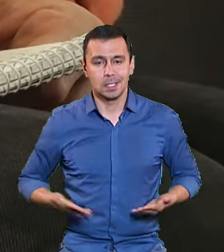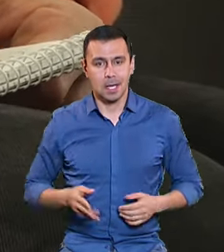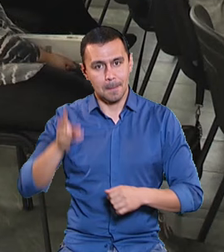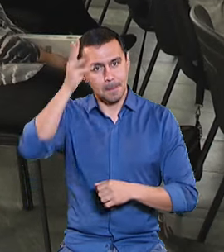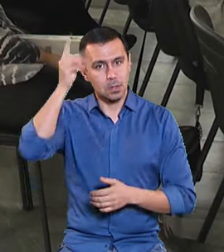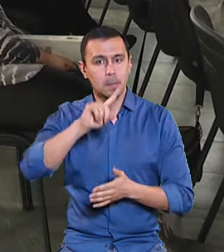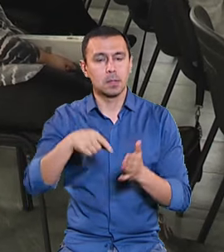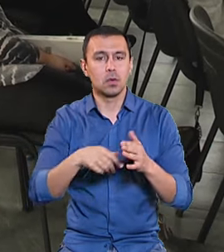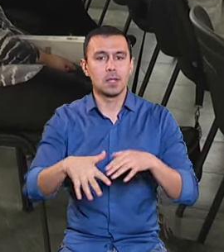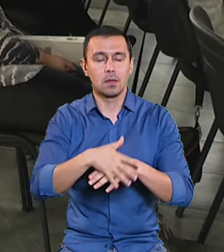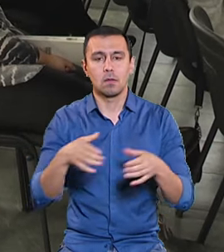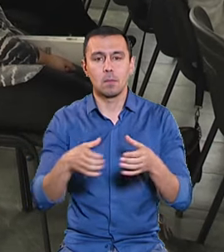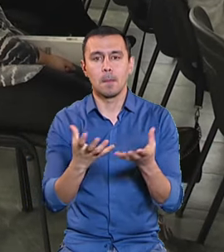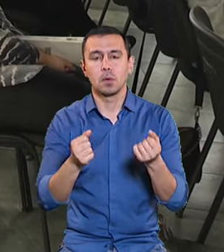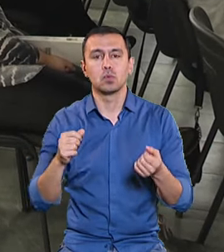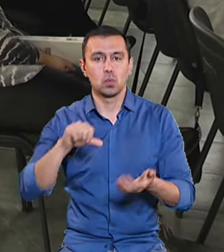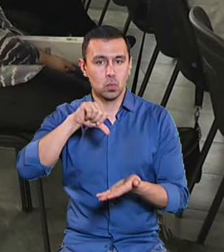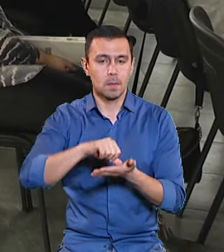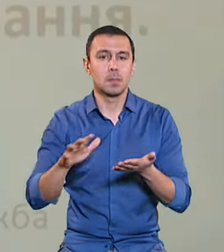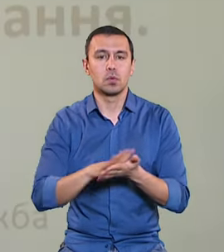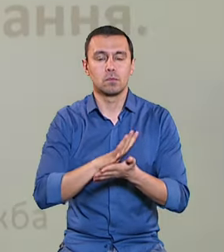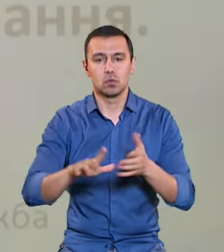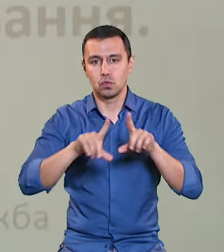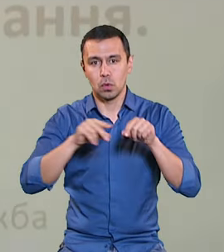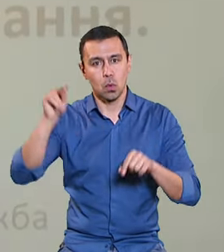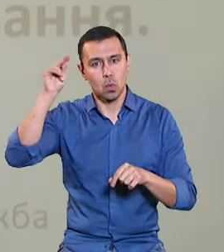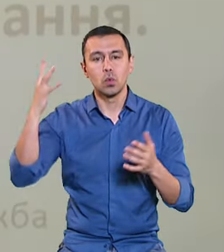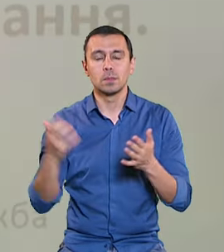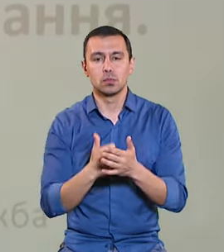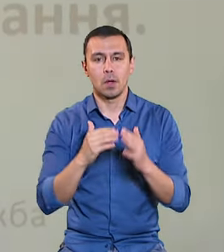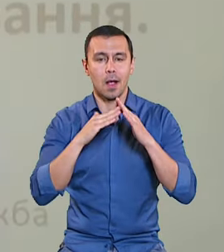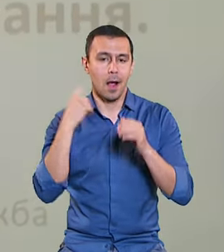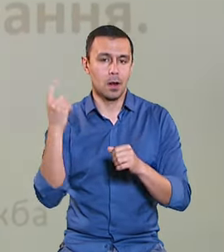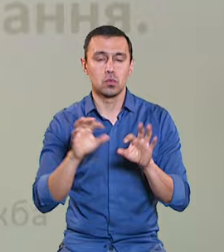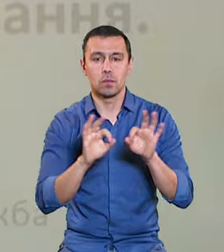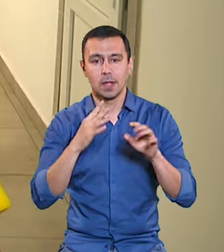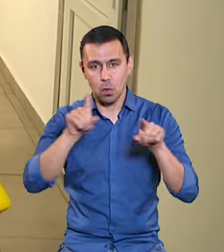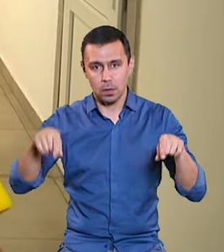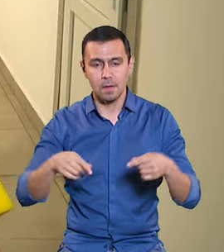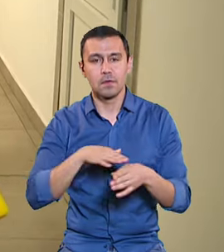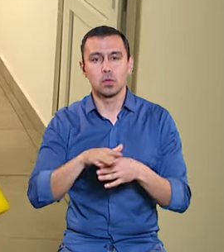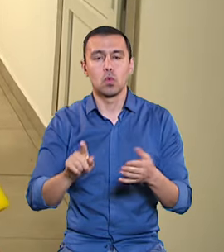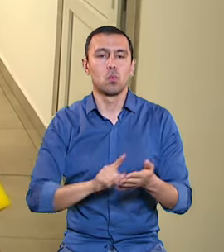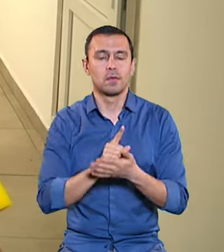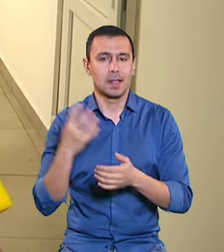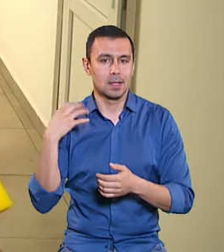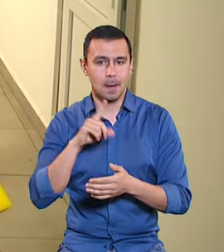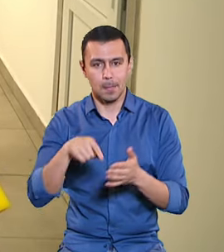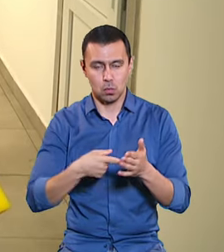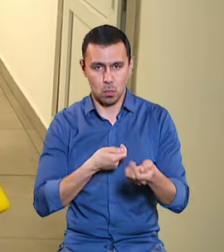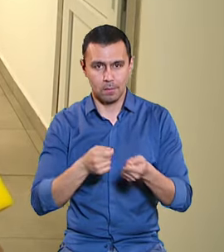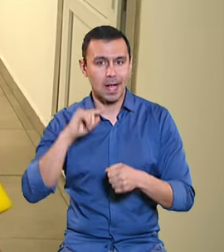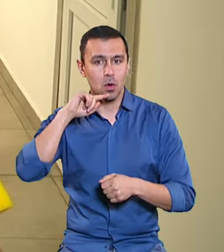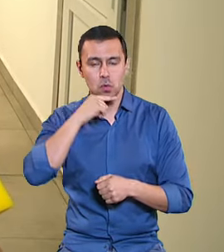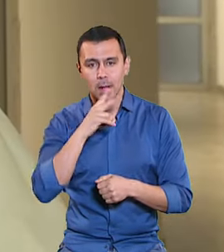міської тергромади беруть участь у безкоштовній школі успішного аграрія, розповіла її організаторка, виконуюча обов'язки начальника міського управління